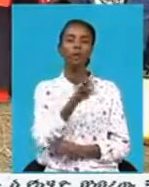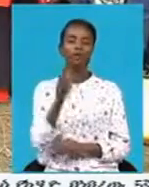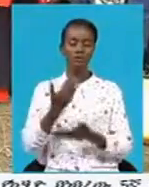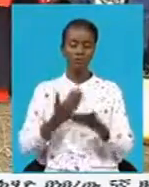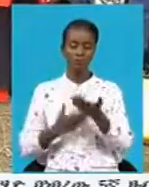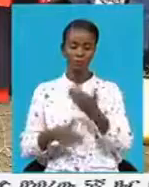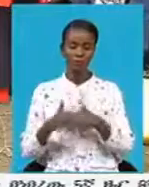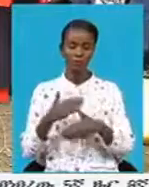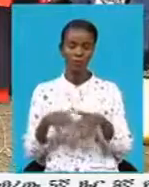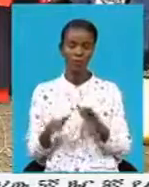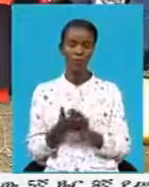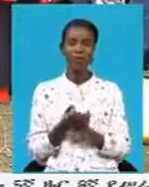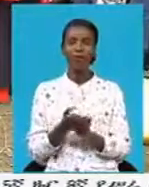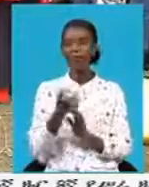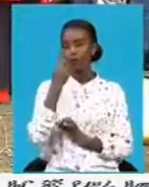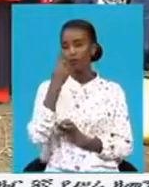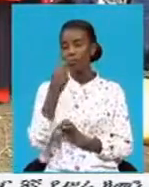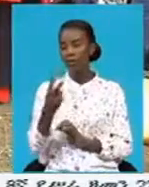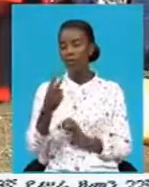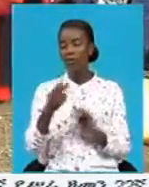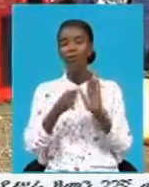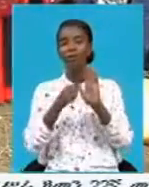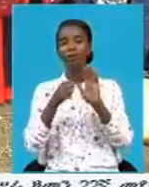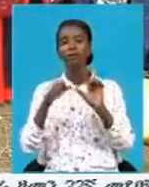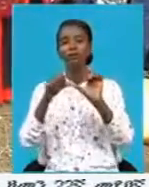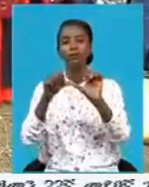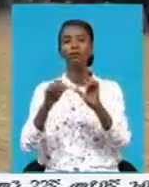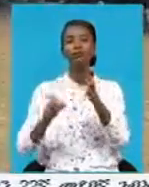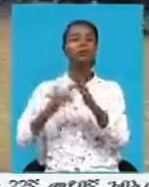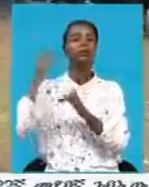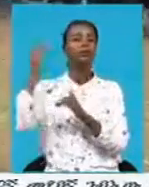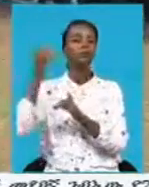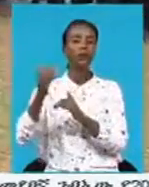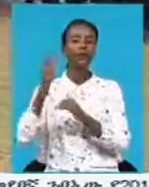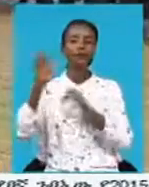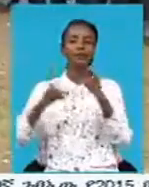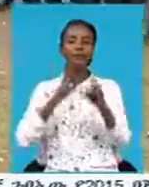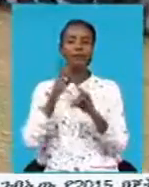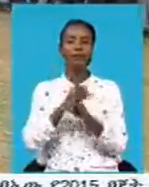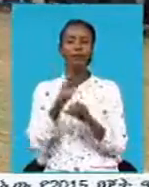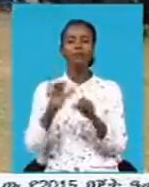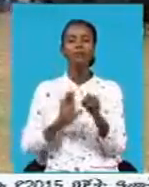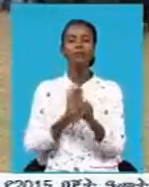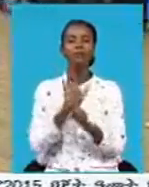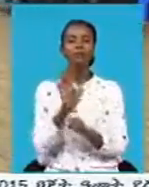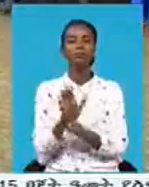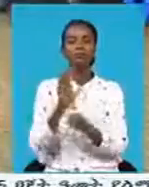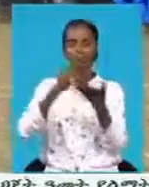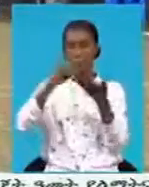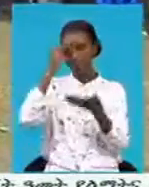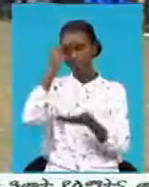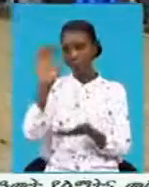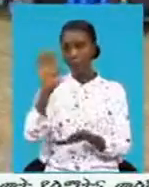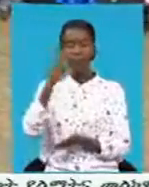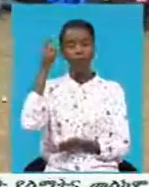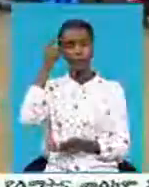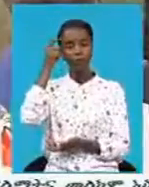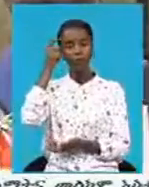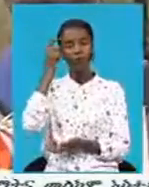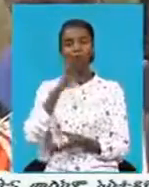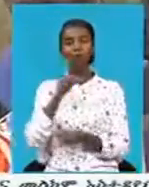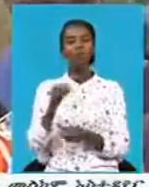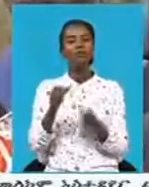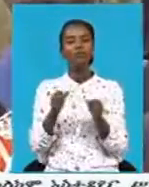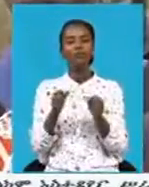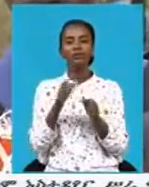ትውልድ እያየ እያስቀጠልን ለቀጣይ ዘመናት እንድንበቃ የተማራችሁትን እውቀት